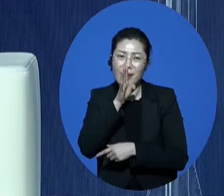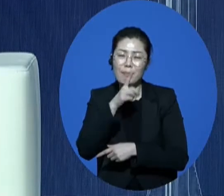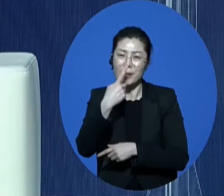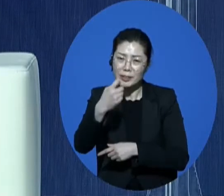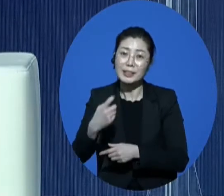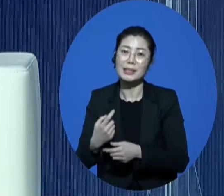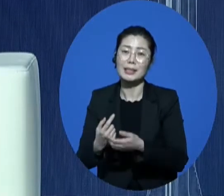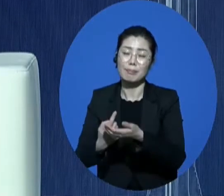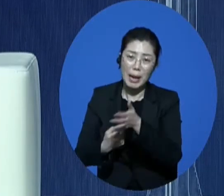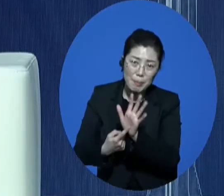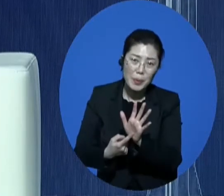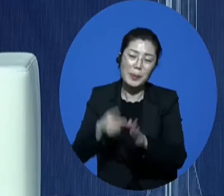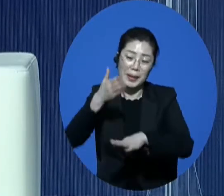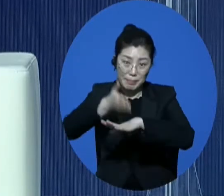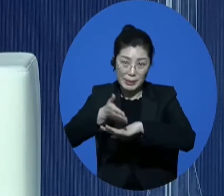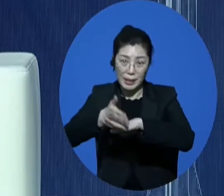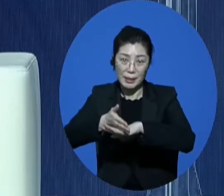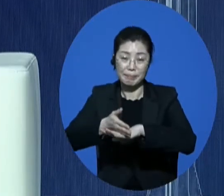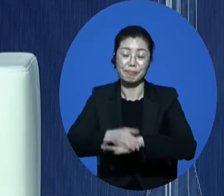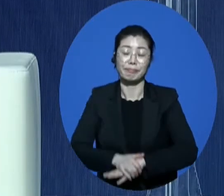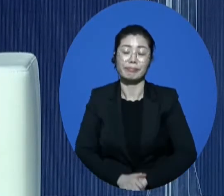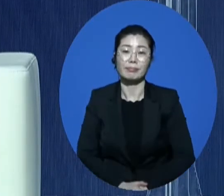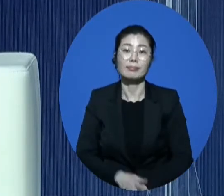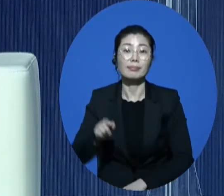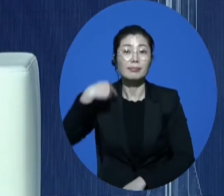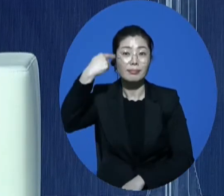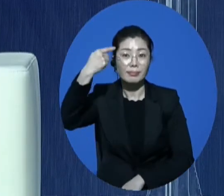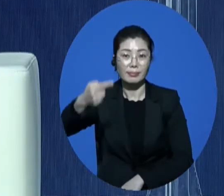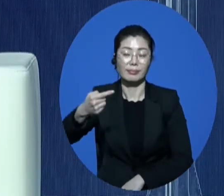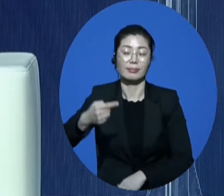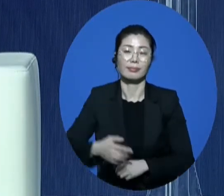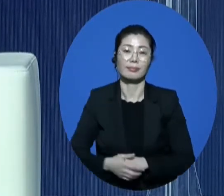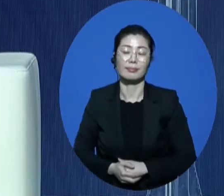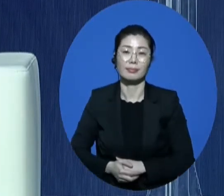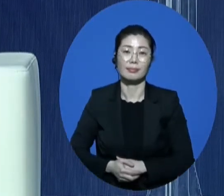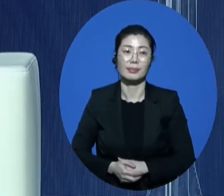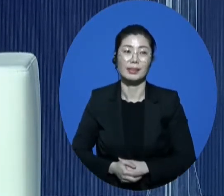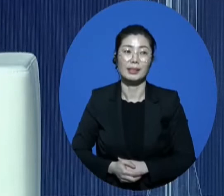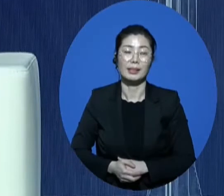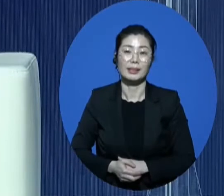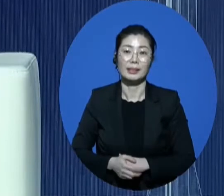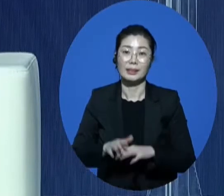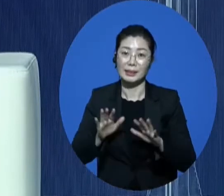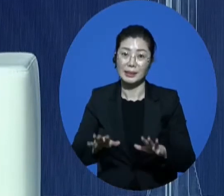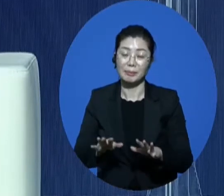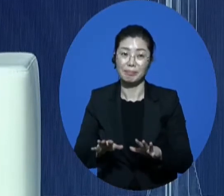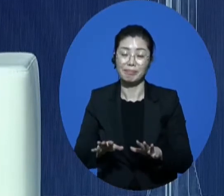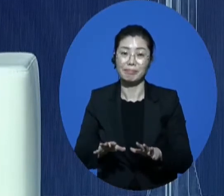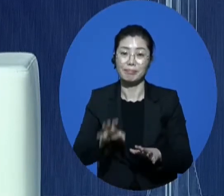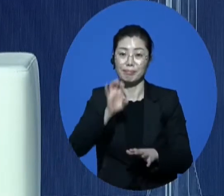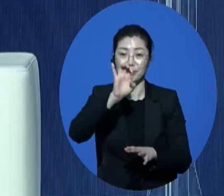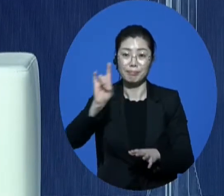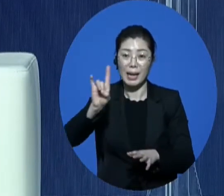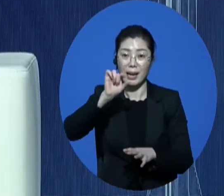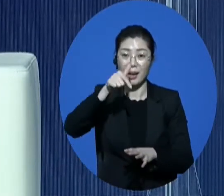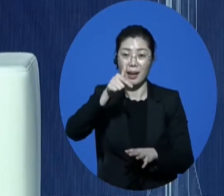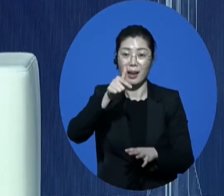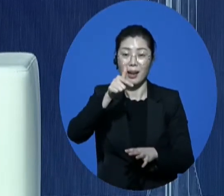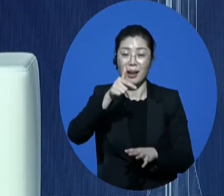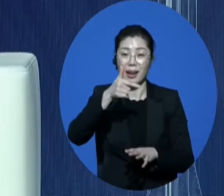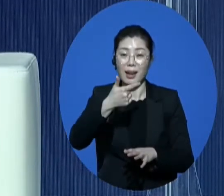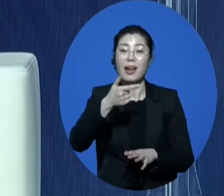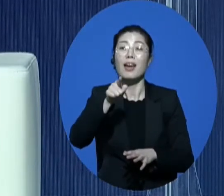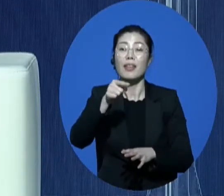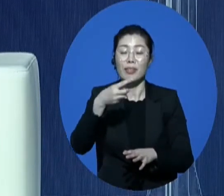너무 감사드리고요. 이제 이어서 우리 패널로 나오신 분들의 얘기를